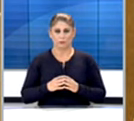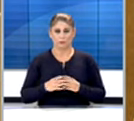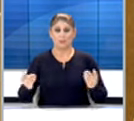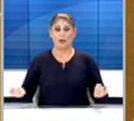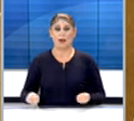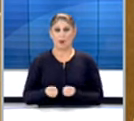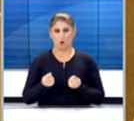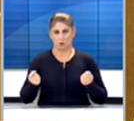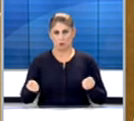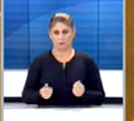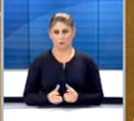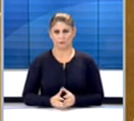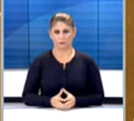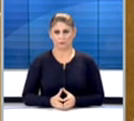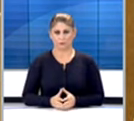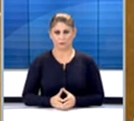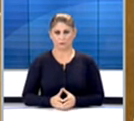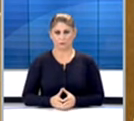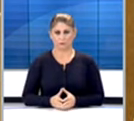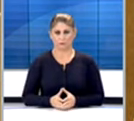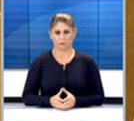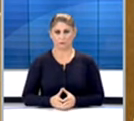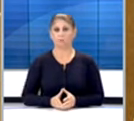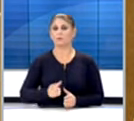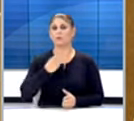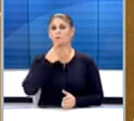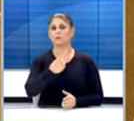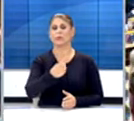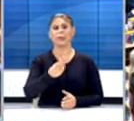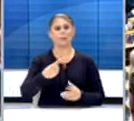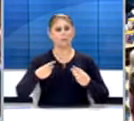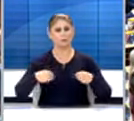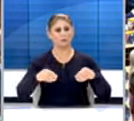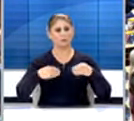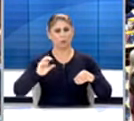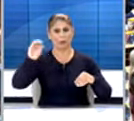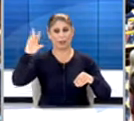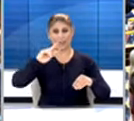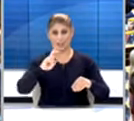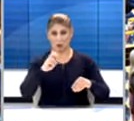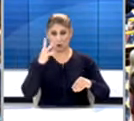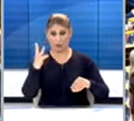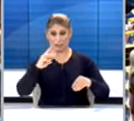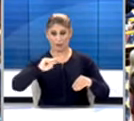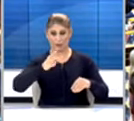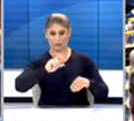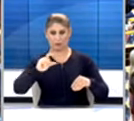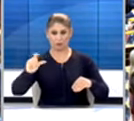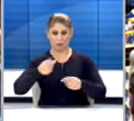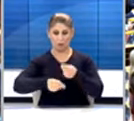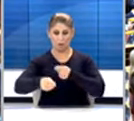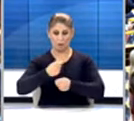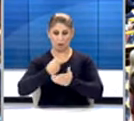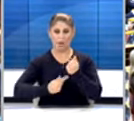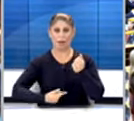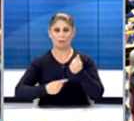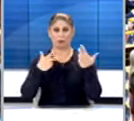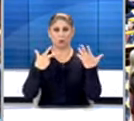παραγωγών. Μιλάτε για τις εξαγωγές. 23 δις το εμπορικό έλλειμμα στο